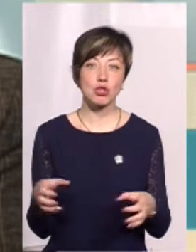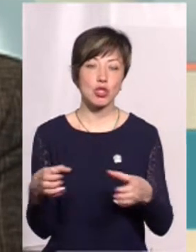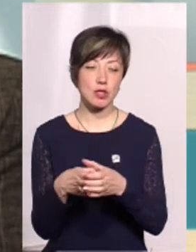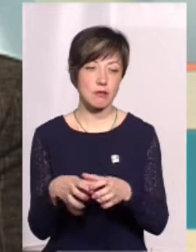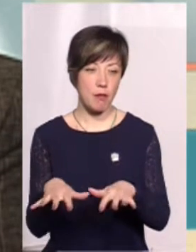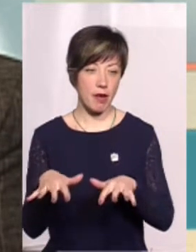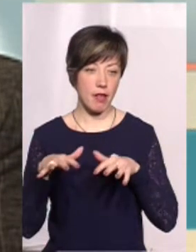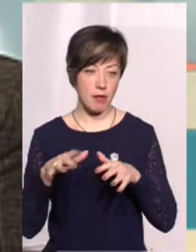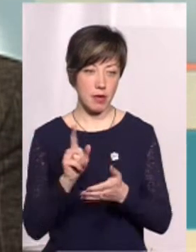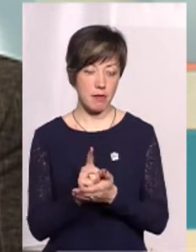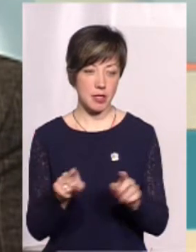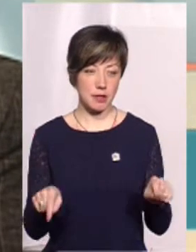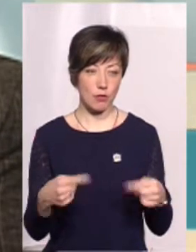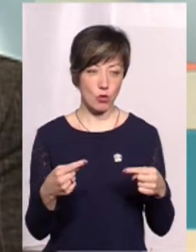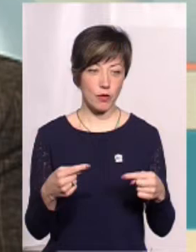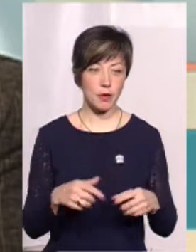її створювати.